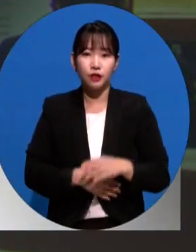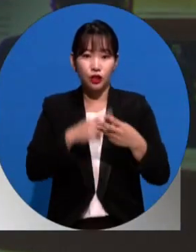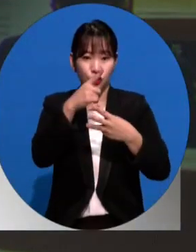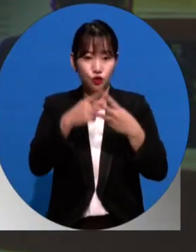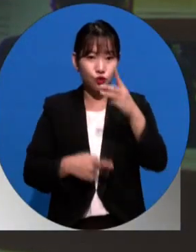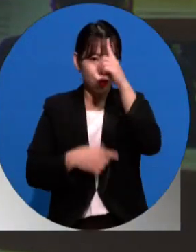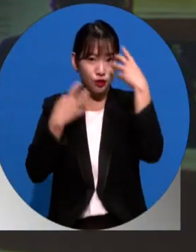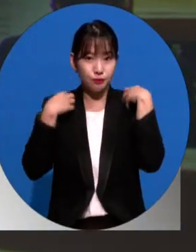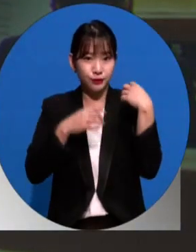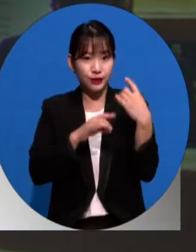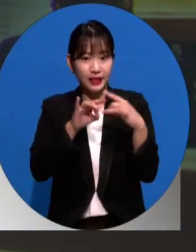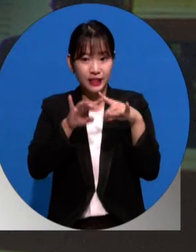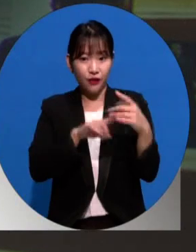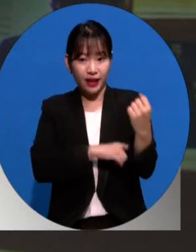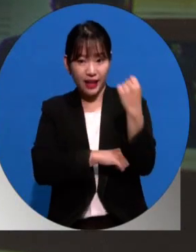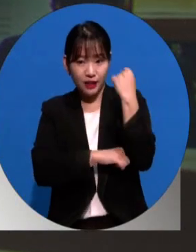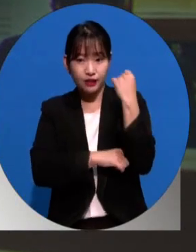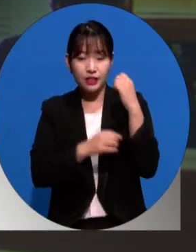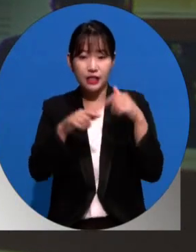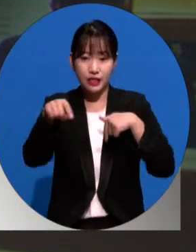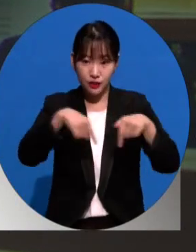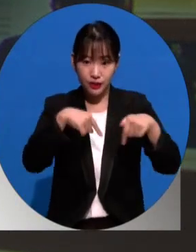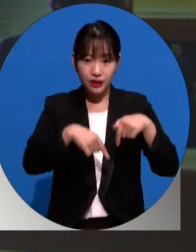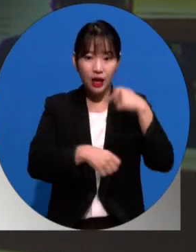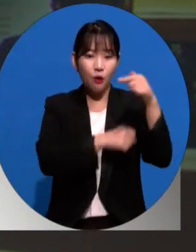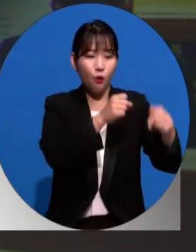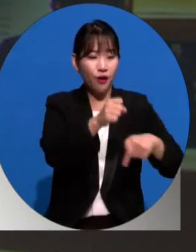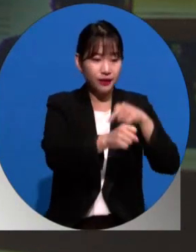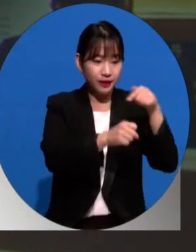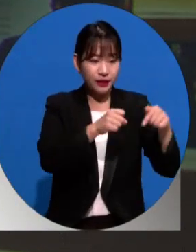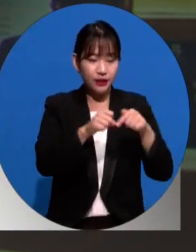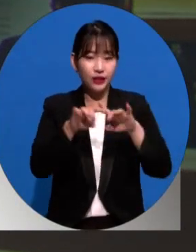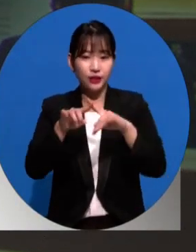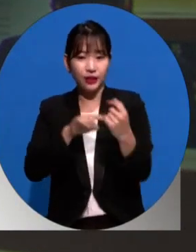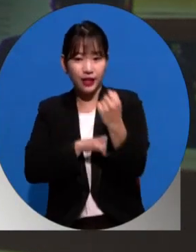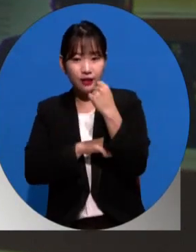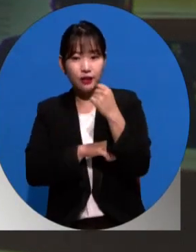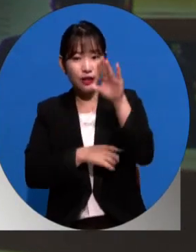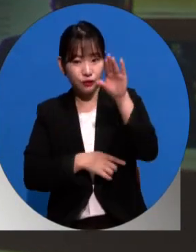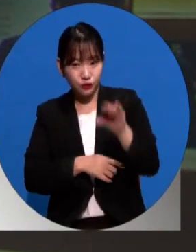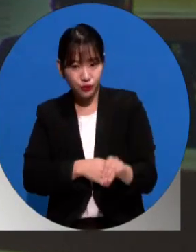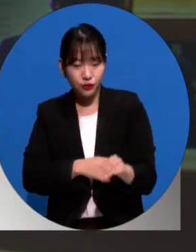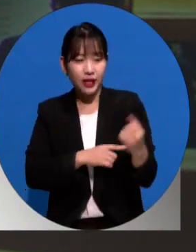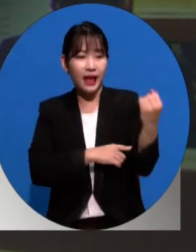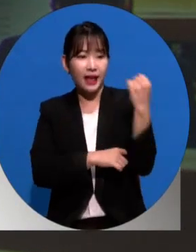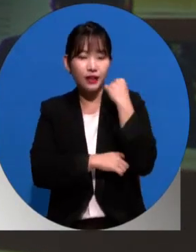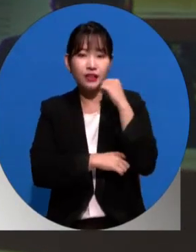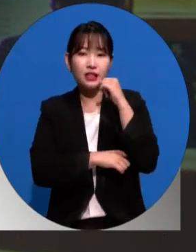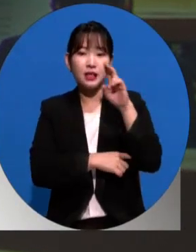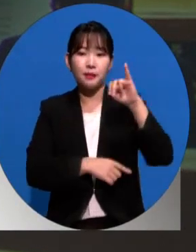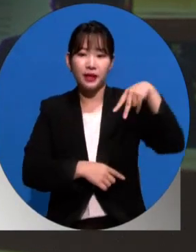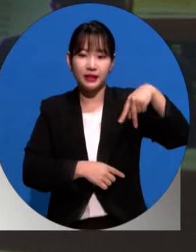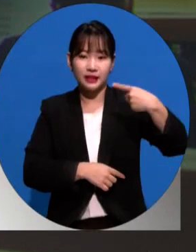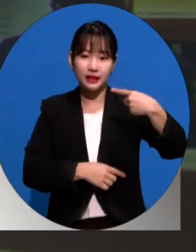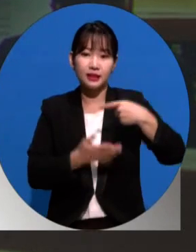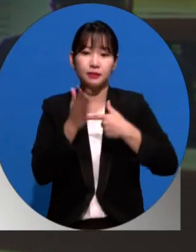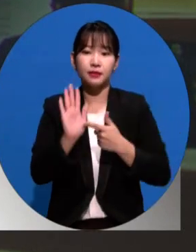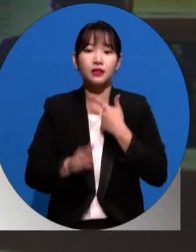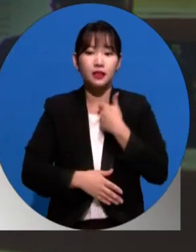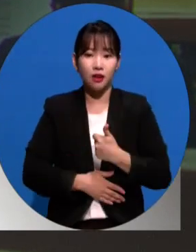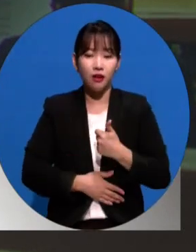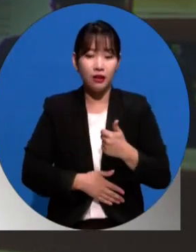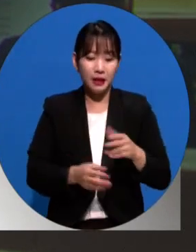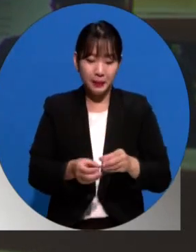윤석열 정부의 에너지 정책은 원전과 재생에너지를 조화시키는 이른바 에너지 믹스로 발표됐는데요.